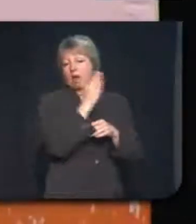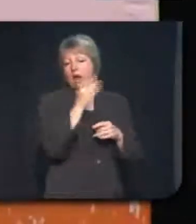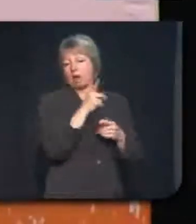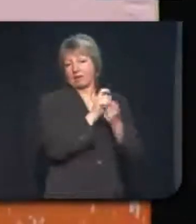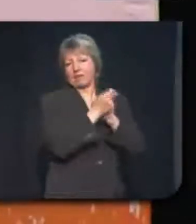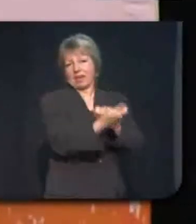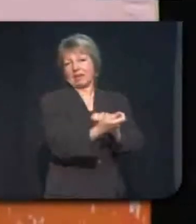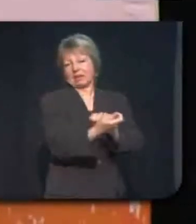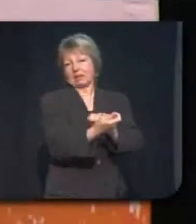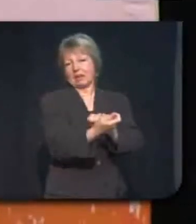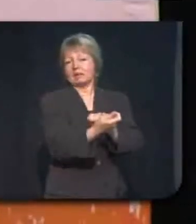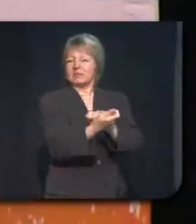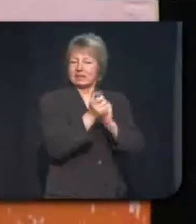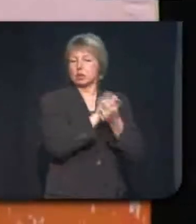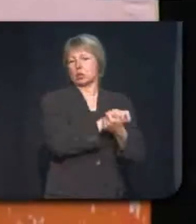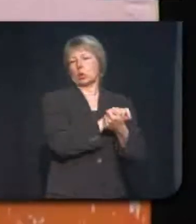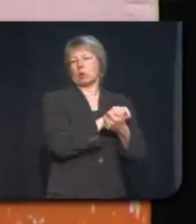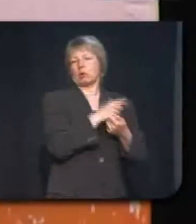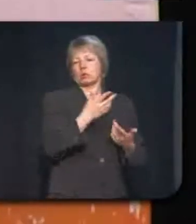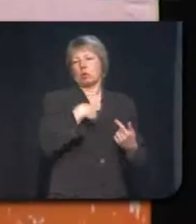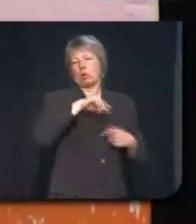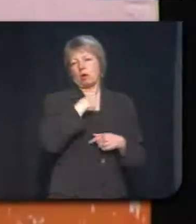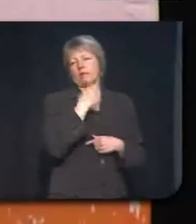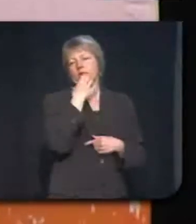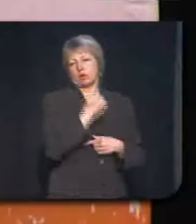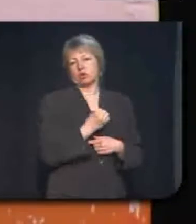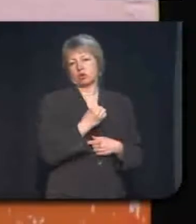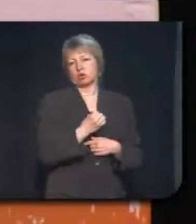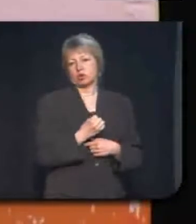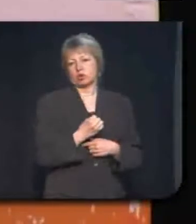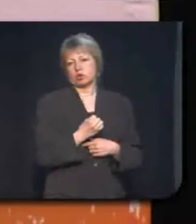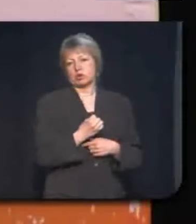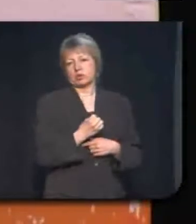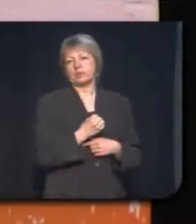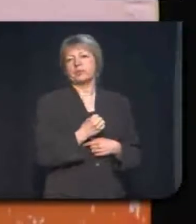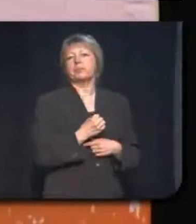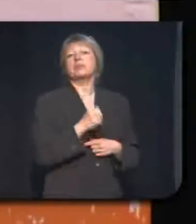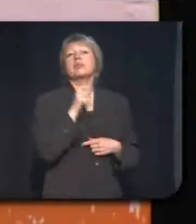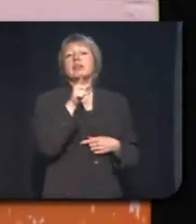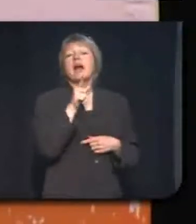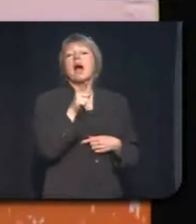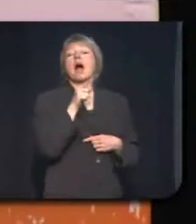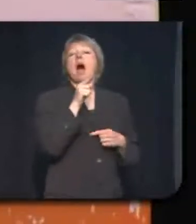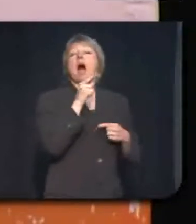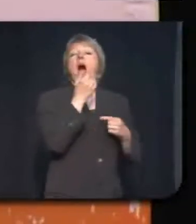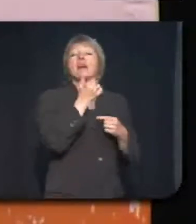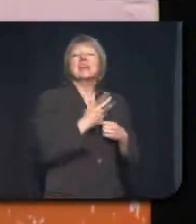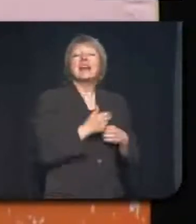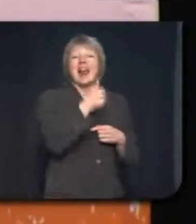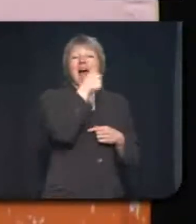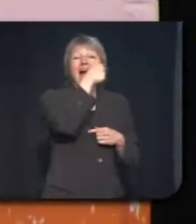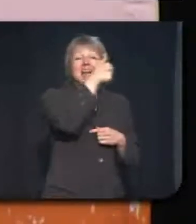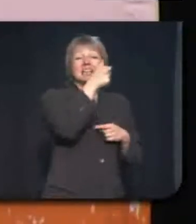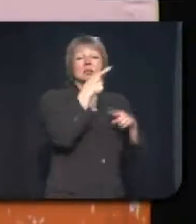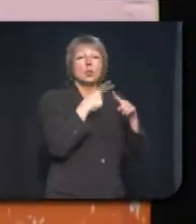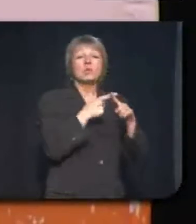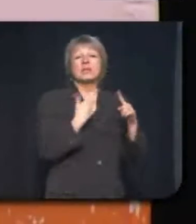1 und dann Missverständnis kommt vielleicht daher das eins und 20 nicht geändert werden können nicht eins bis 20